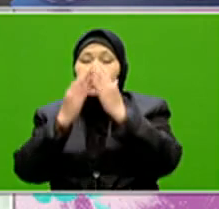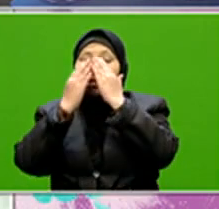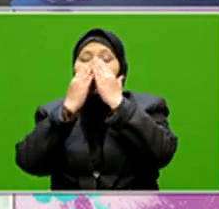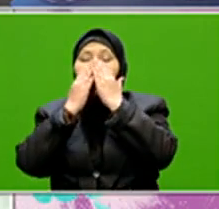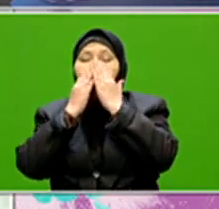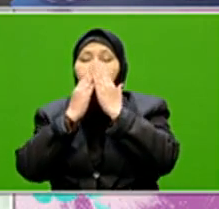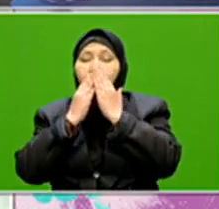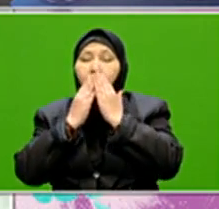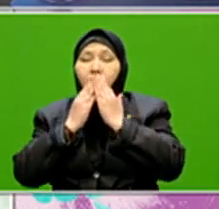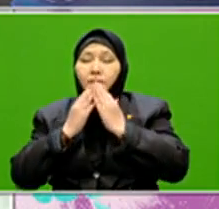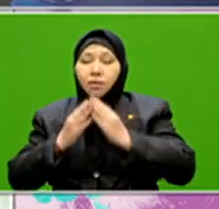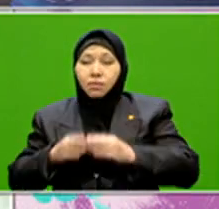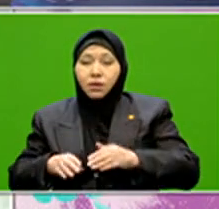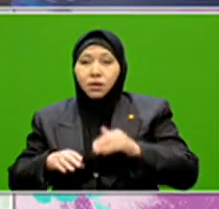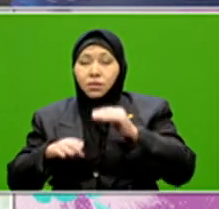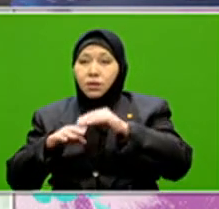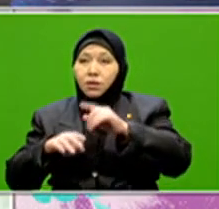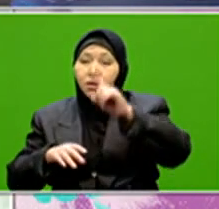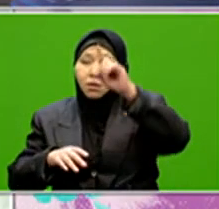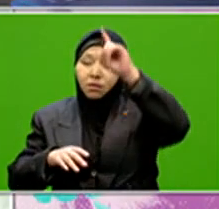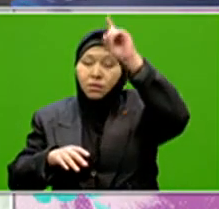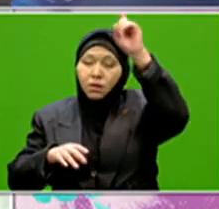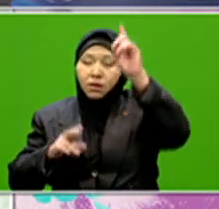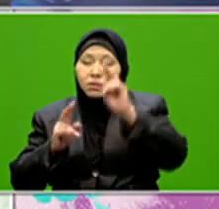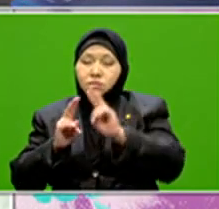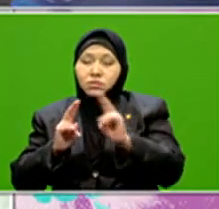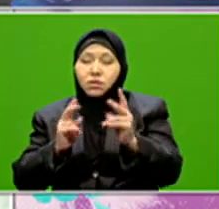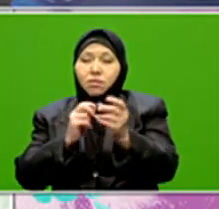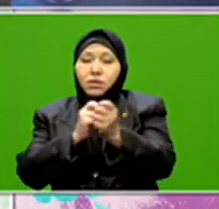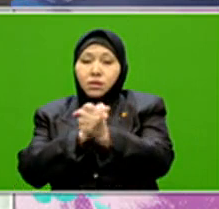الحمد لله رب